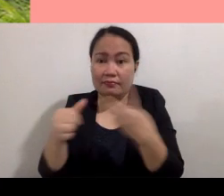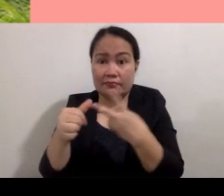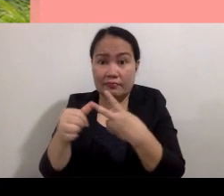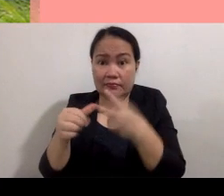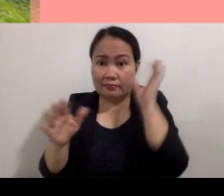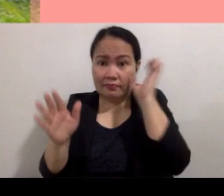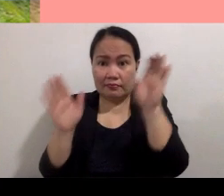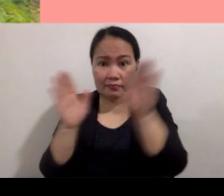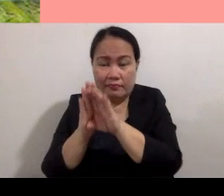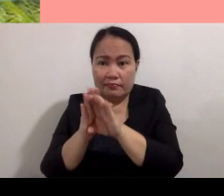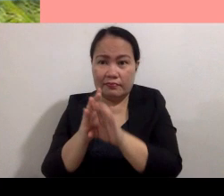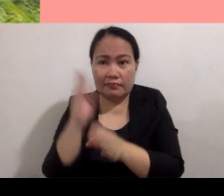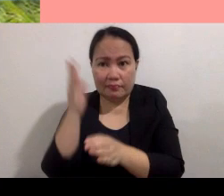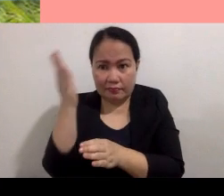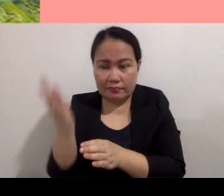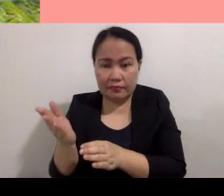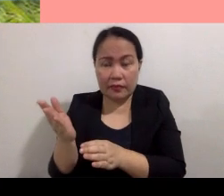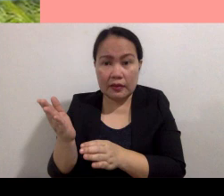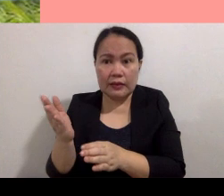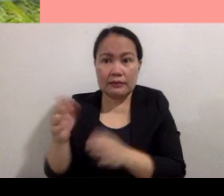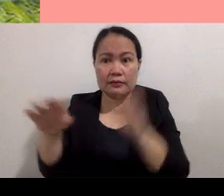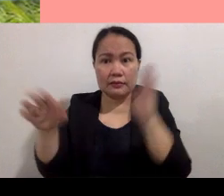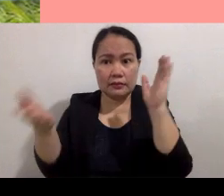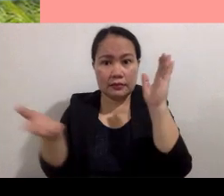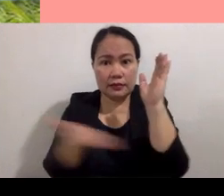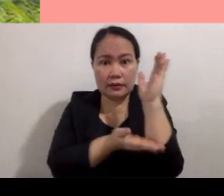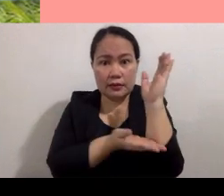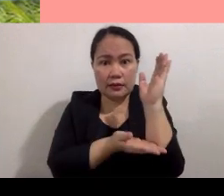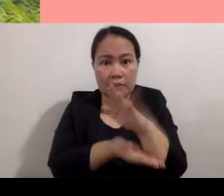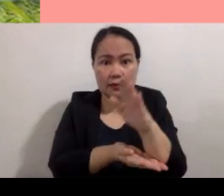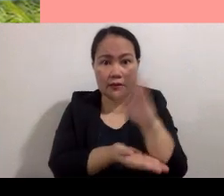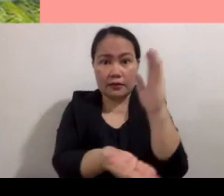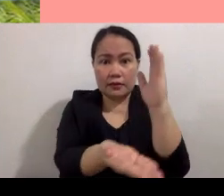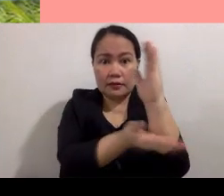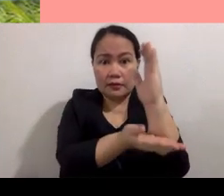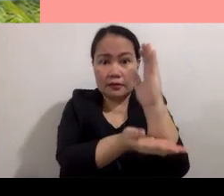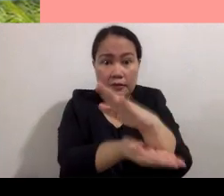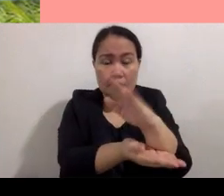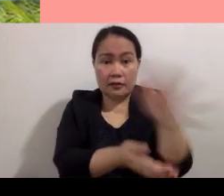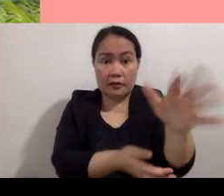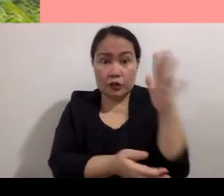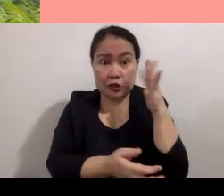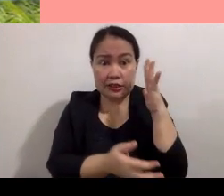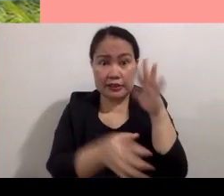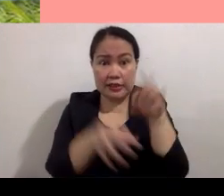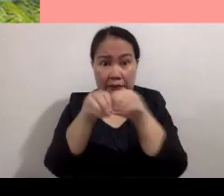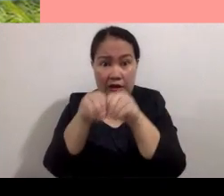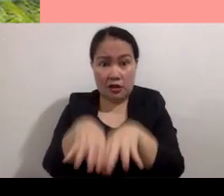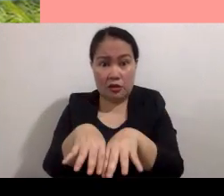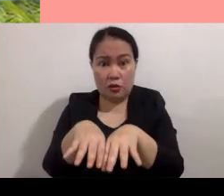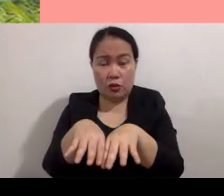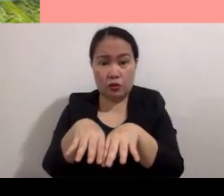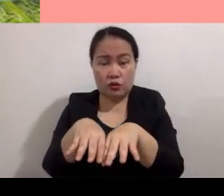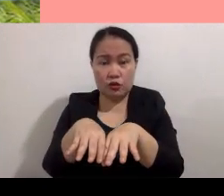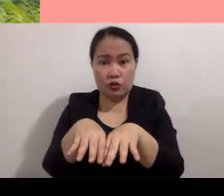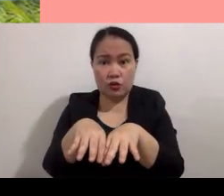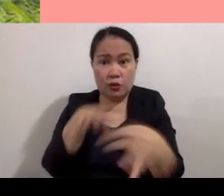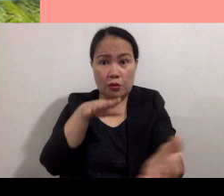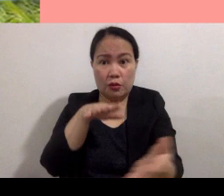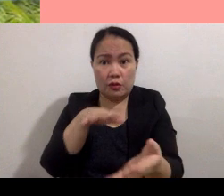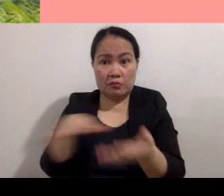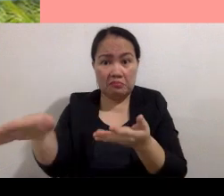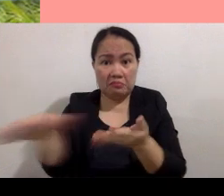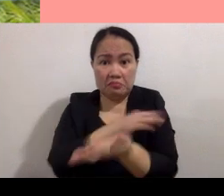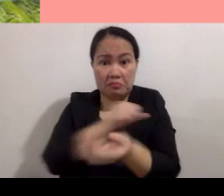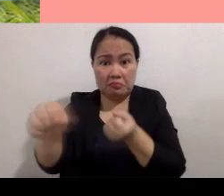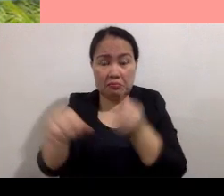Pangalawang larawan, makikita natin dito ang mga pinutol na kahoy. Ito ay tawag sa pagkaubos at pagkawala ng